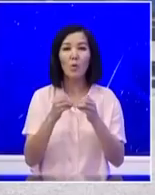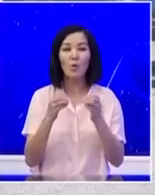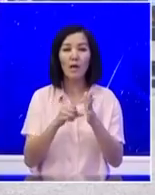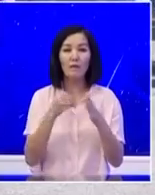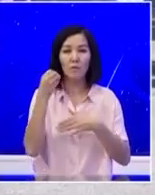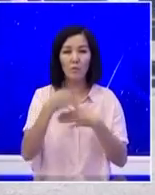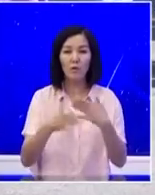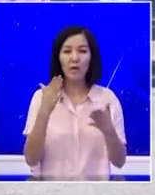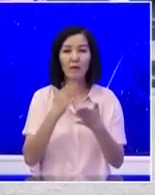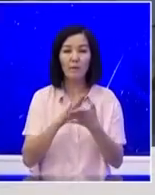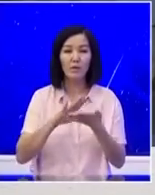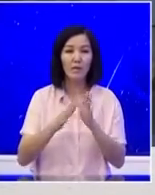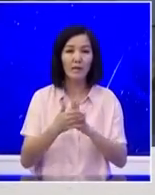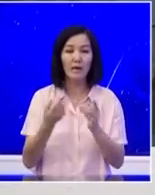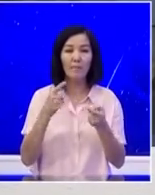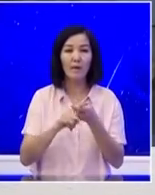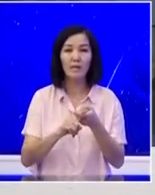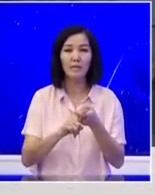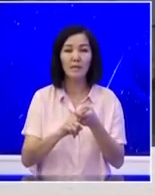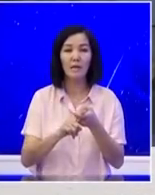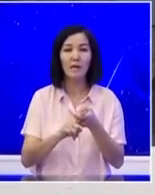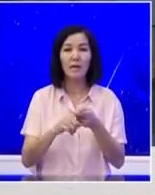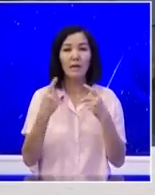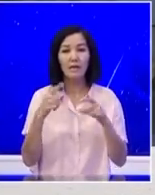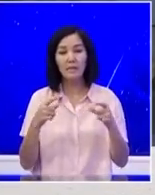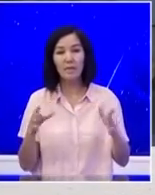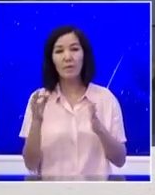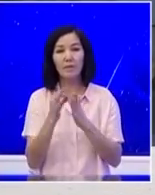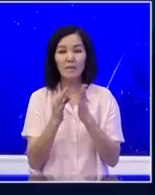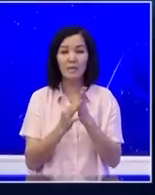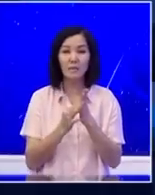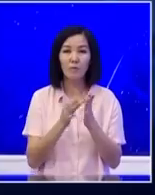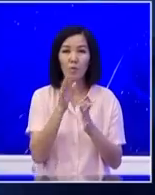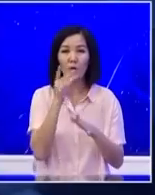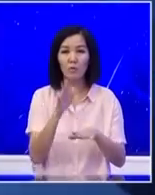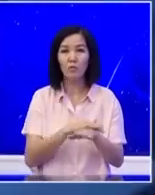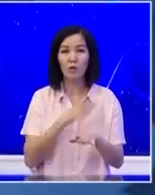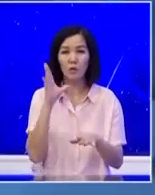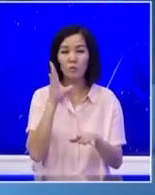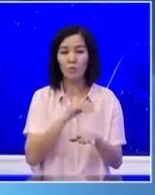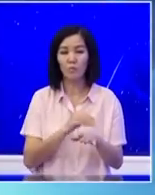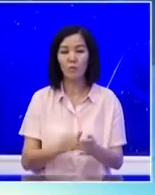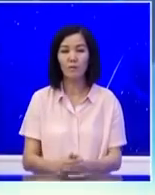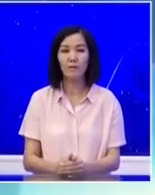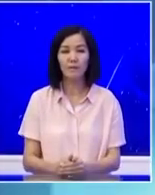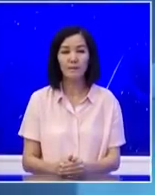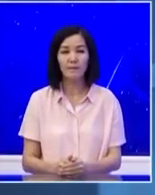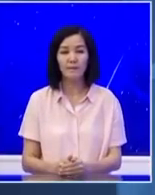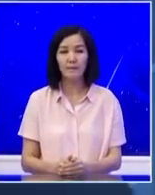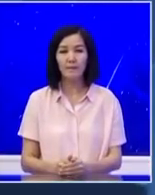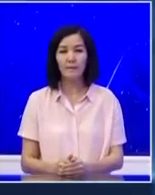Егер еліміздегі жағдайға байланысты ОБТ тапсыру уақыты да ұзартылуы да мүмкін. Елдана Серікбайқызы, Мәди Байбосынов, Жетісу